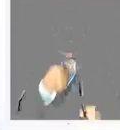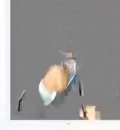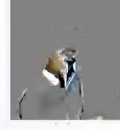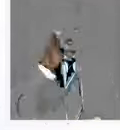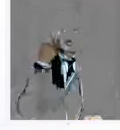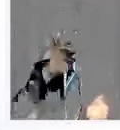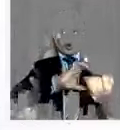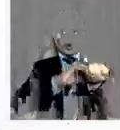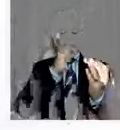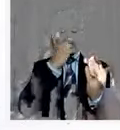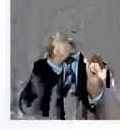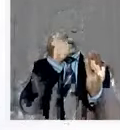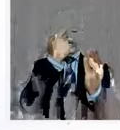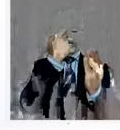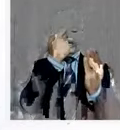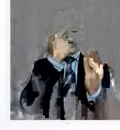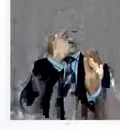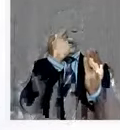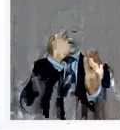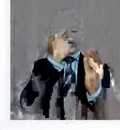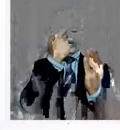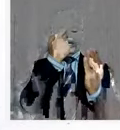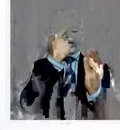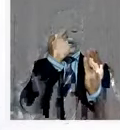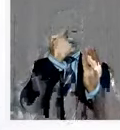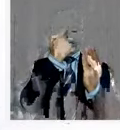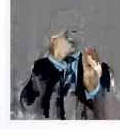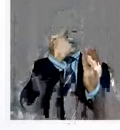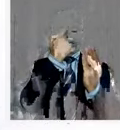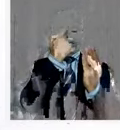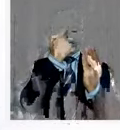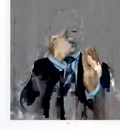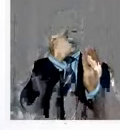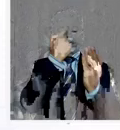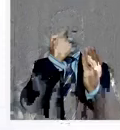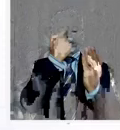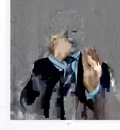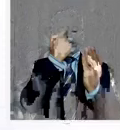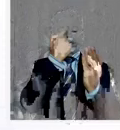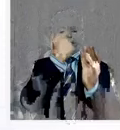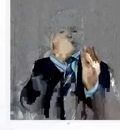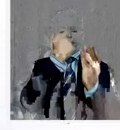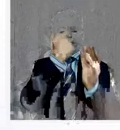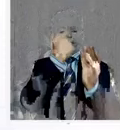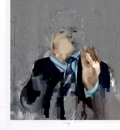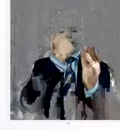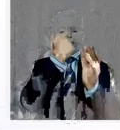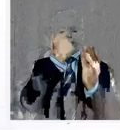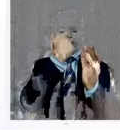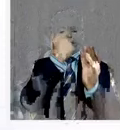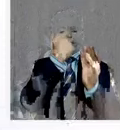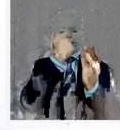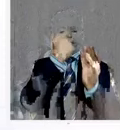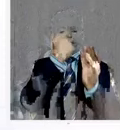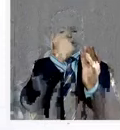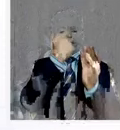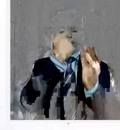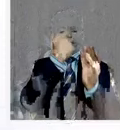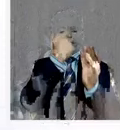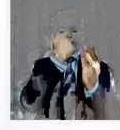আগে আবার বলবো, নিজেকে সুরক্ষিত রাখুন, মাস্ক পরুন, বারবার সাবান পানি দিয়ে হাত ধুন 20 সেকেন্ড